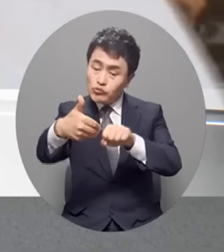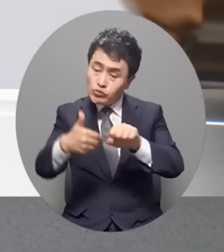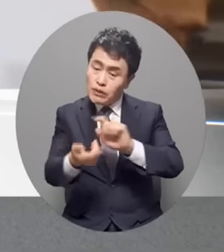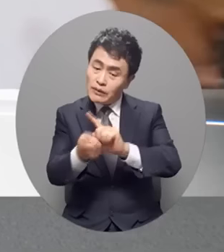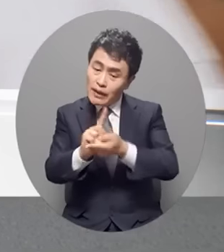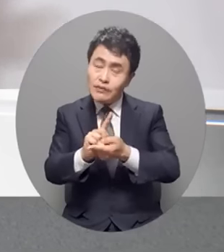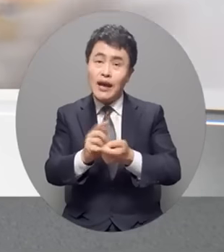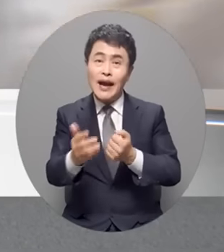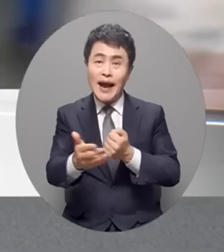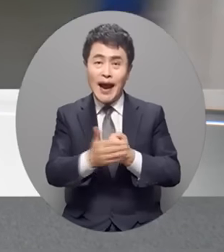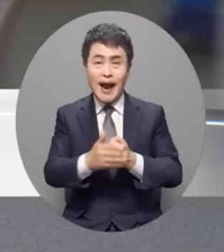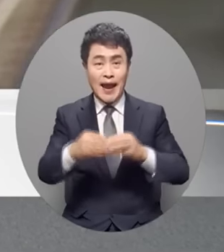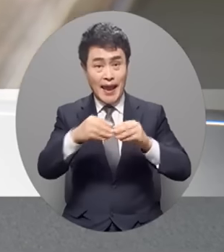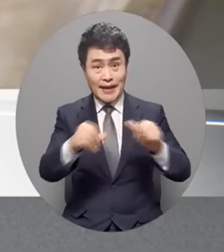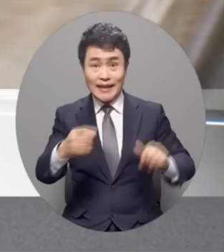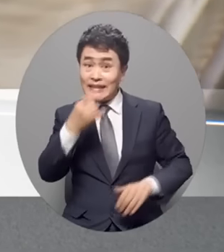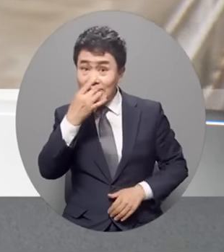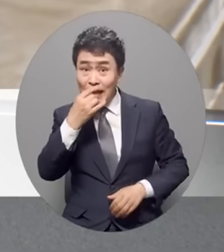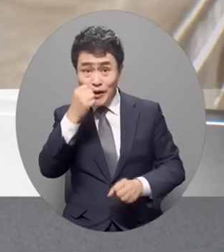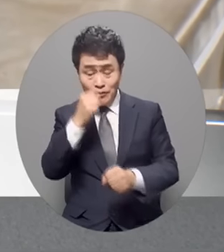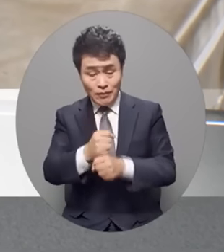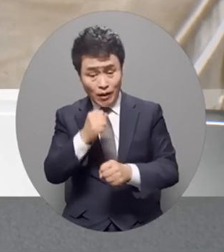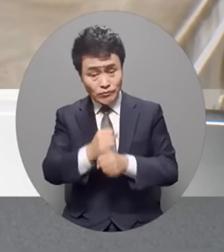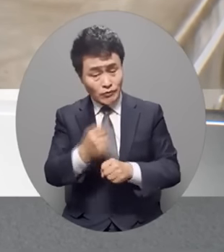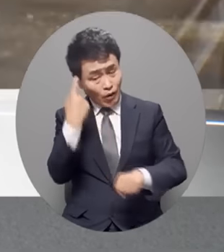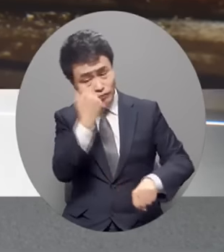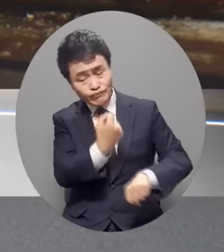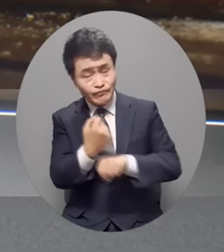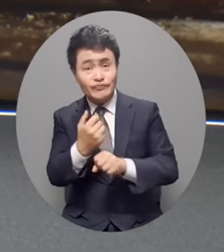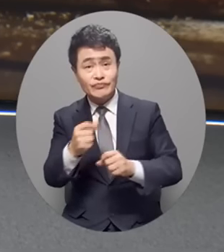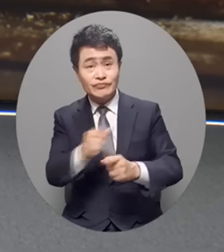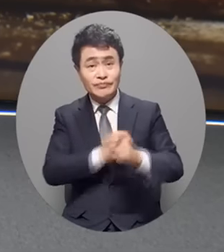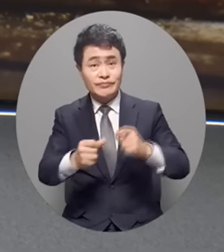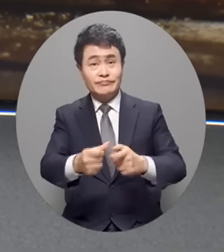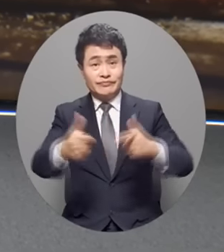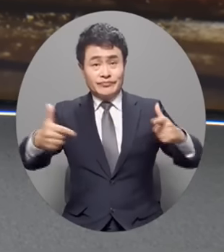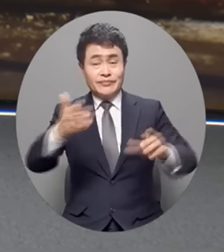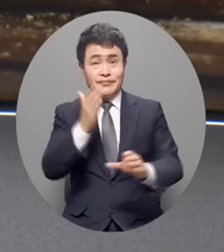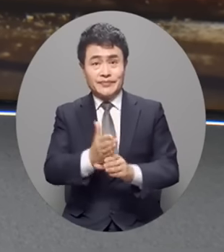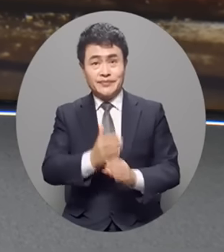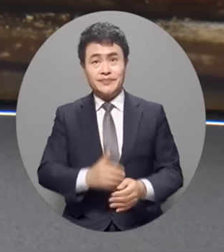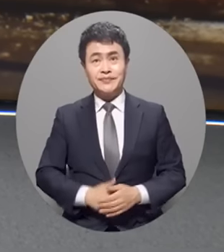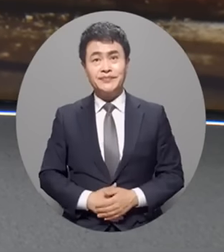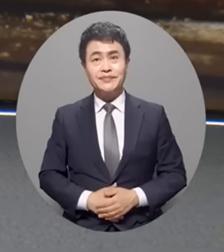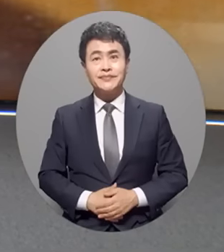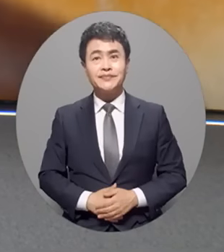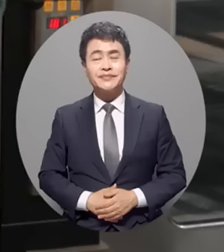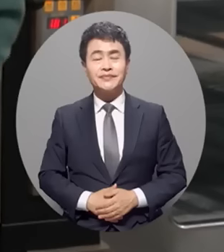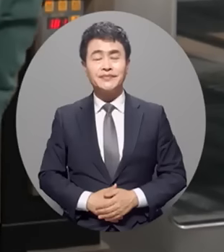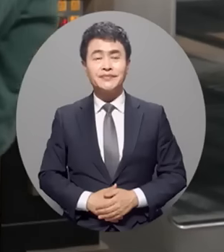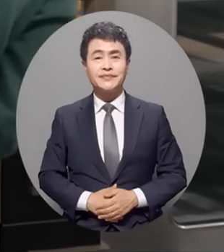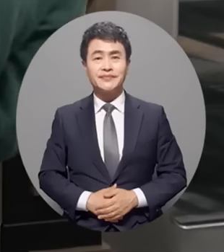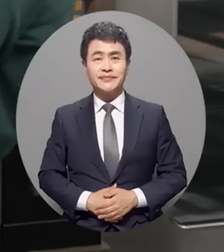식품업계에선 가루쌀로 만든 제품들을 속속 개발하고 있습니다. 박진주 기자가 소개해드립니다.